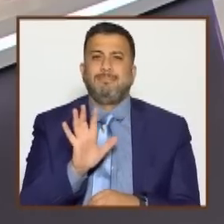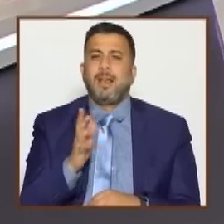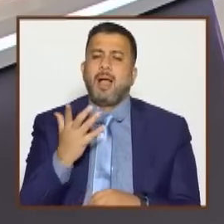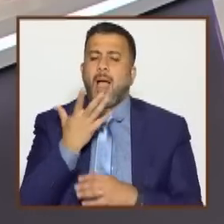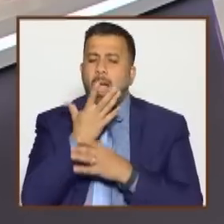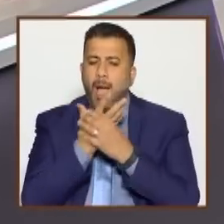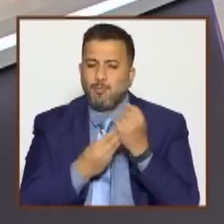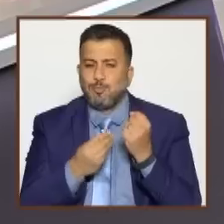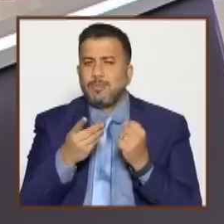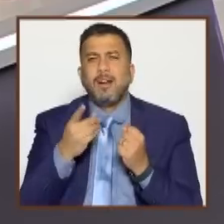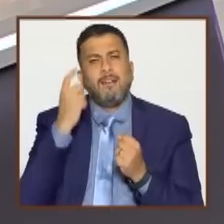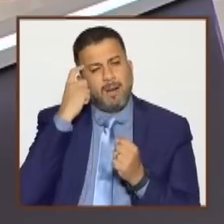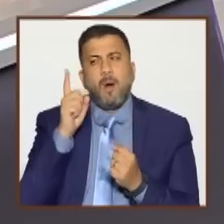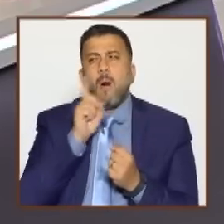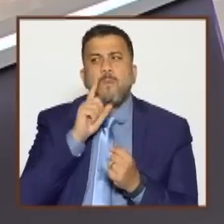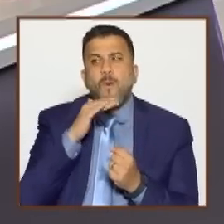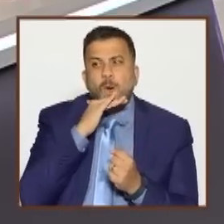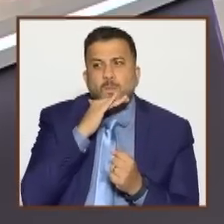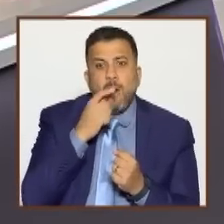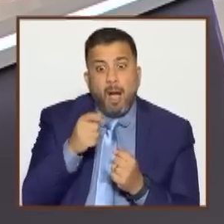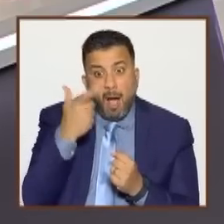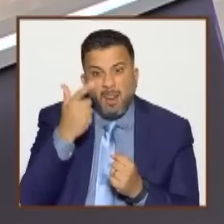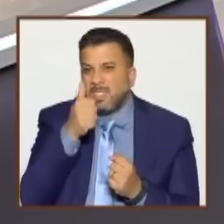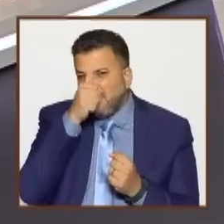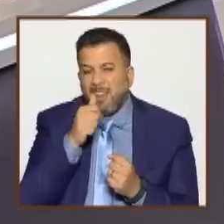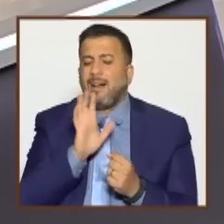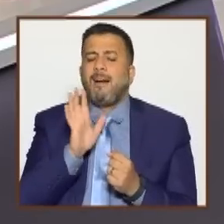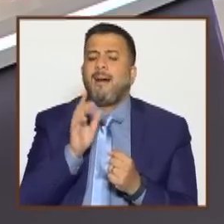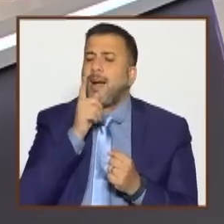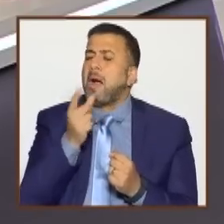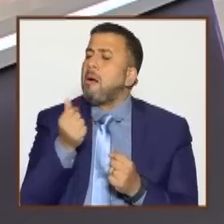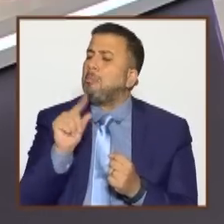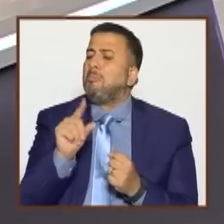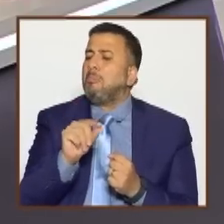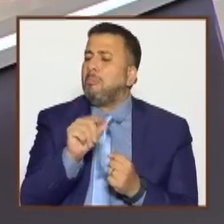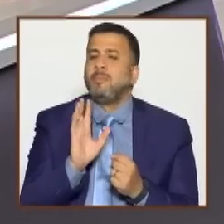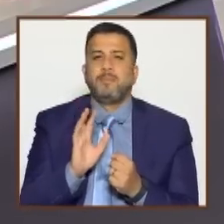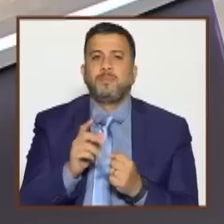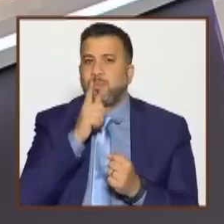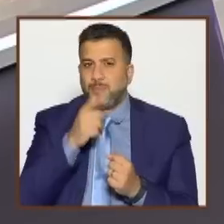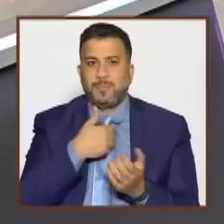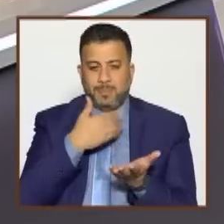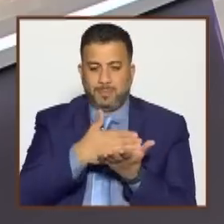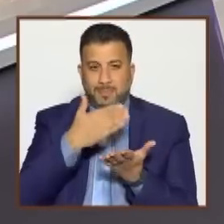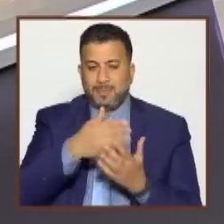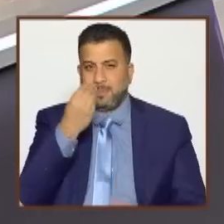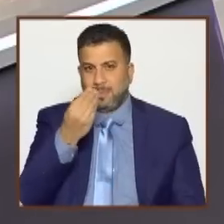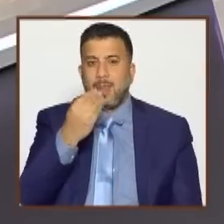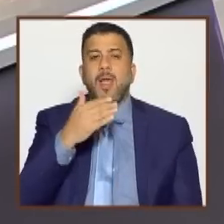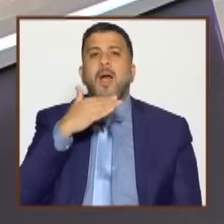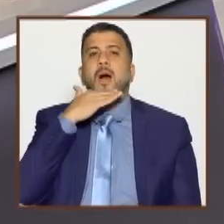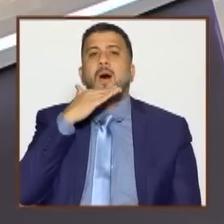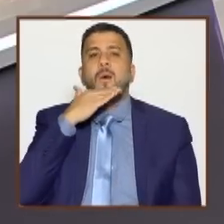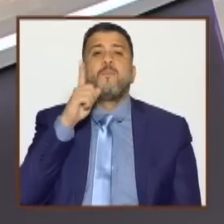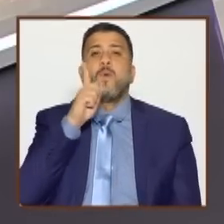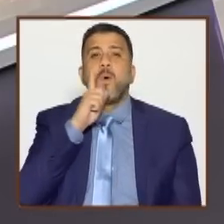بأشياء غالية الثمن. ما حكم ذلك؟ أختي أمة الله بارك الله فيك، أنا أولا أقدم نصيحة للوالدين بأن لا